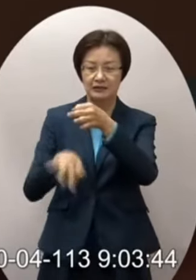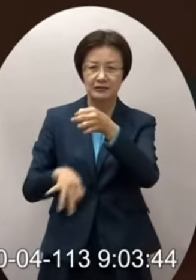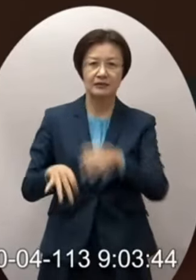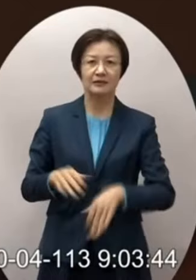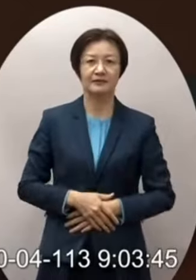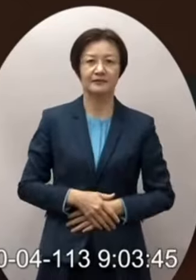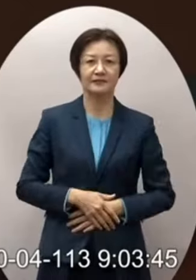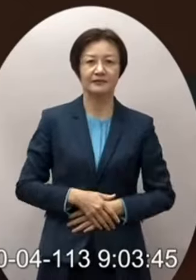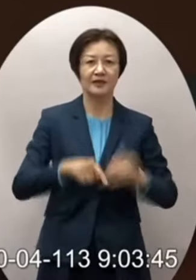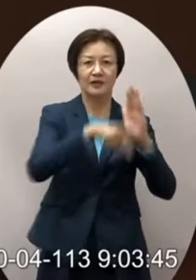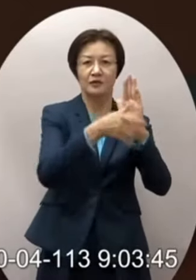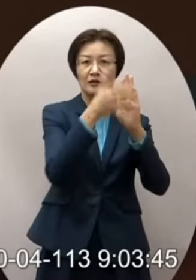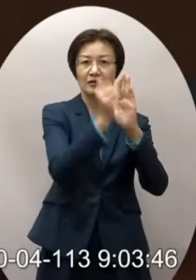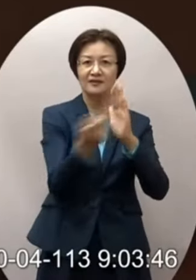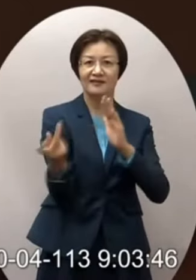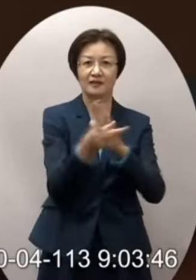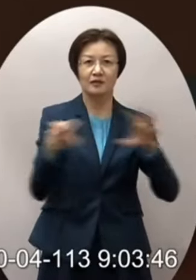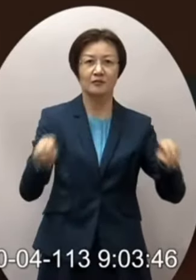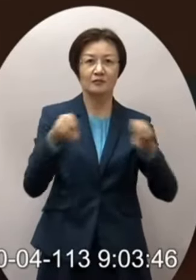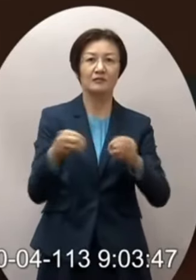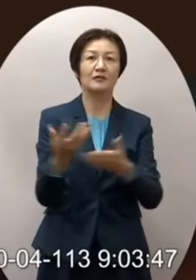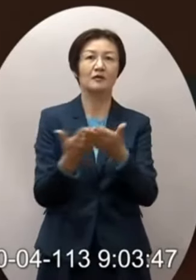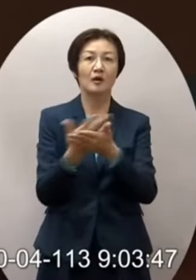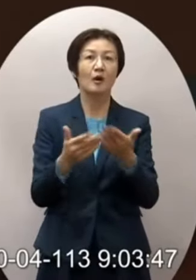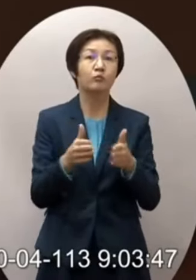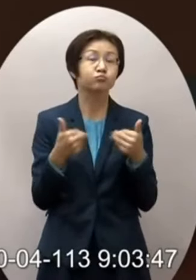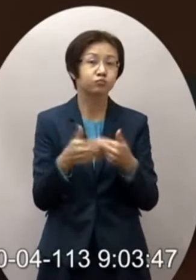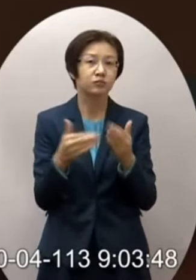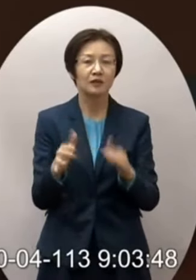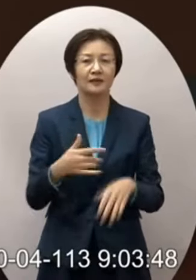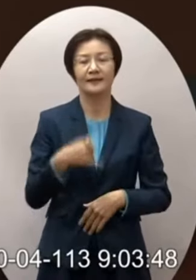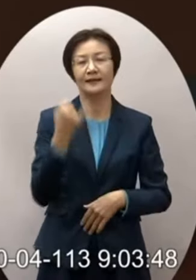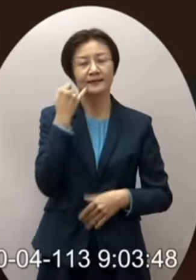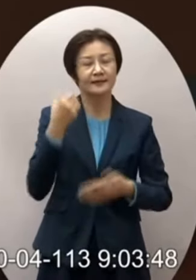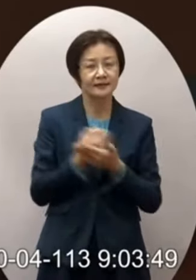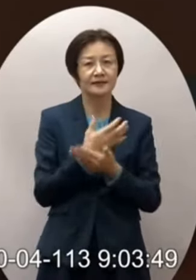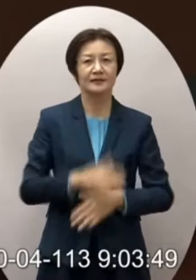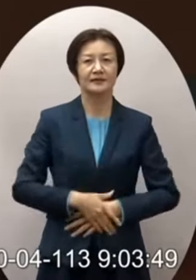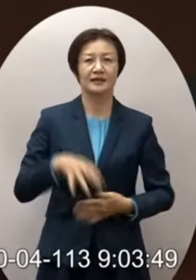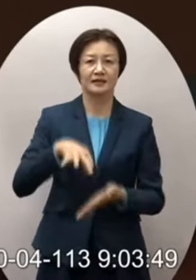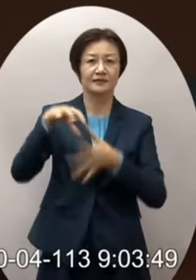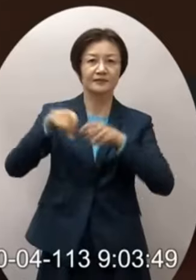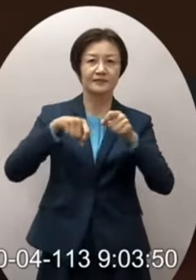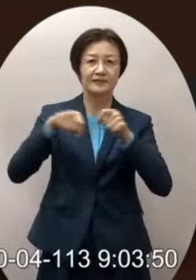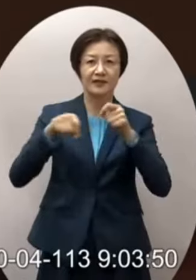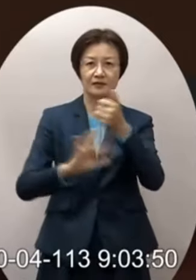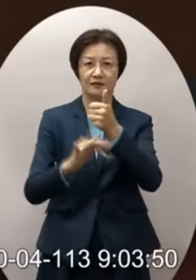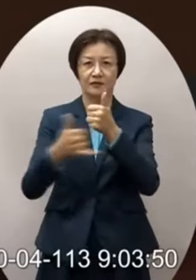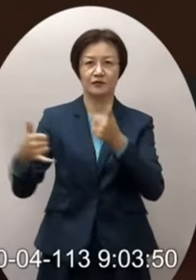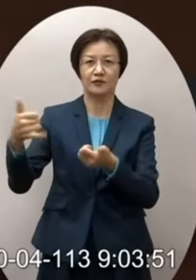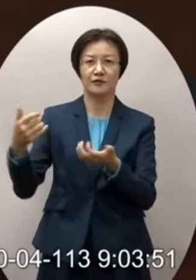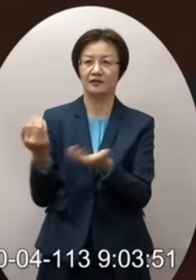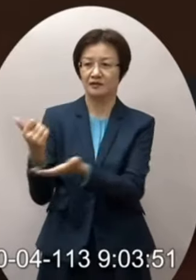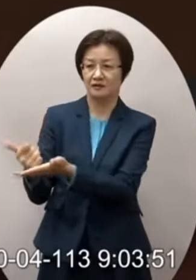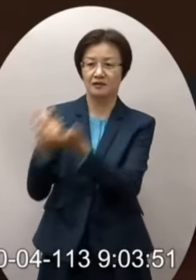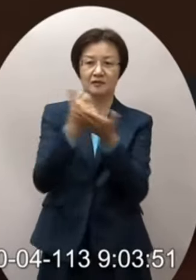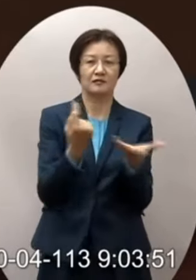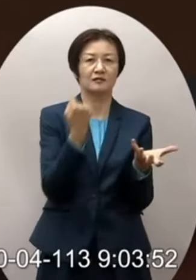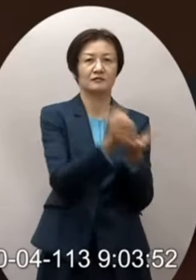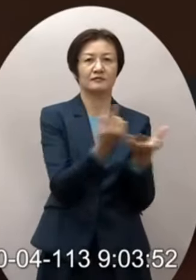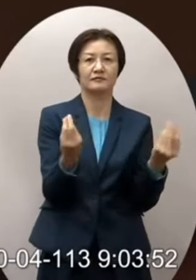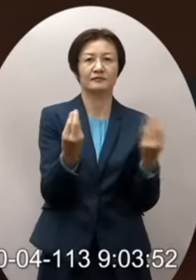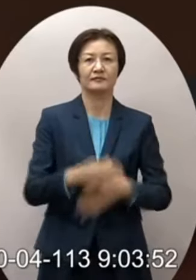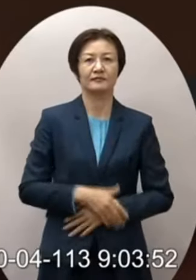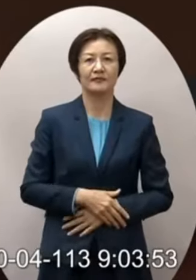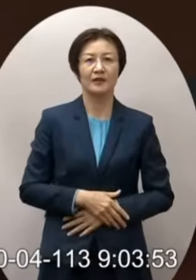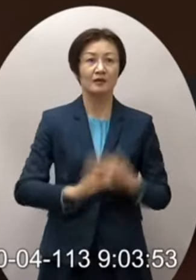召集和解参会，我很遗憾，提案的委员并没有被邀请出席。我也不知